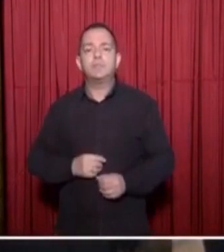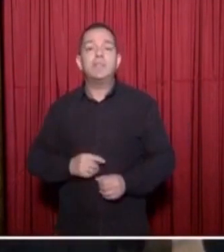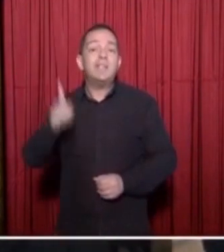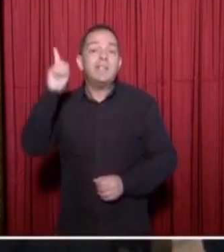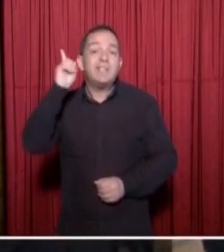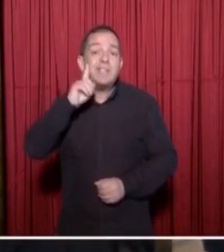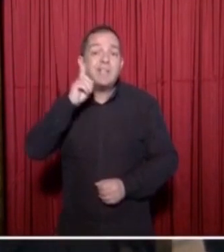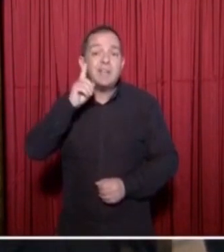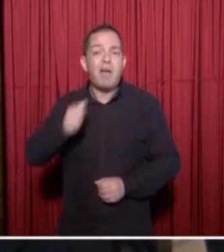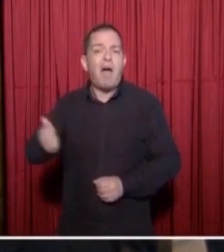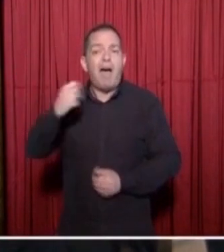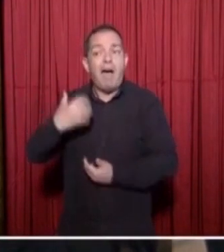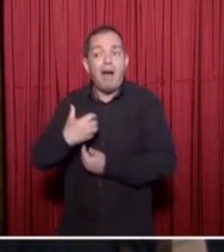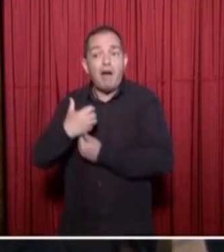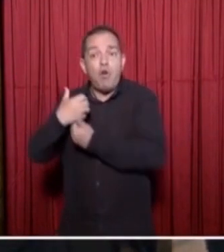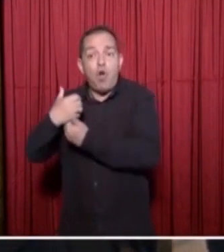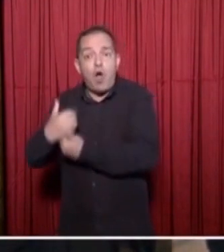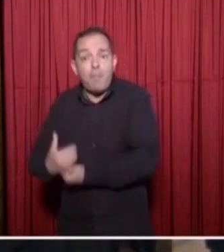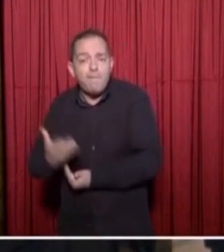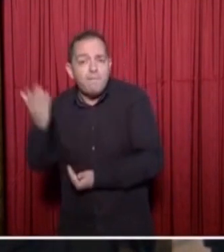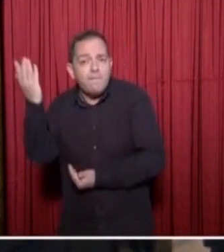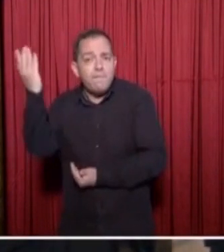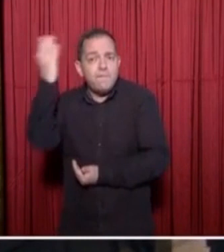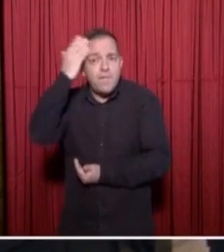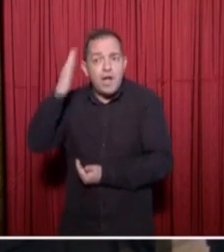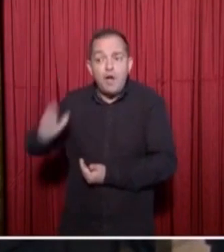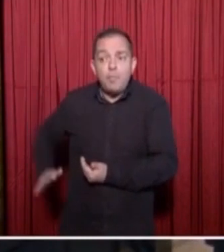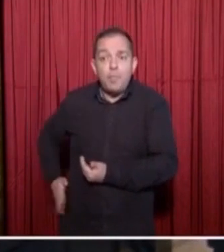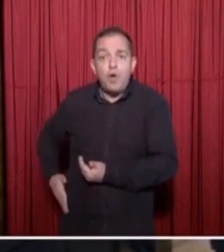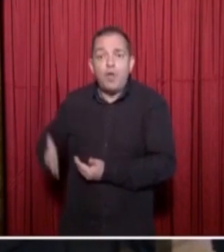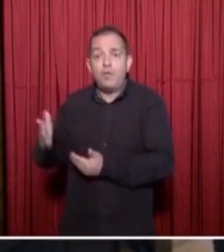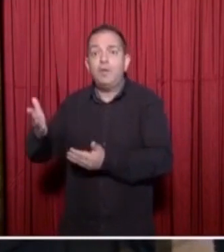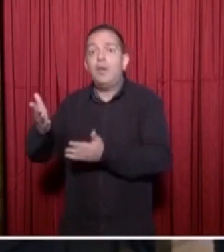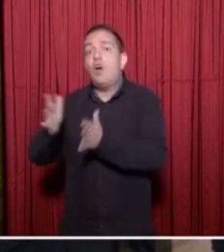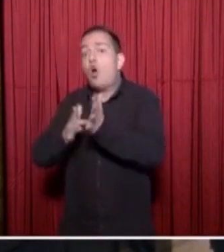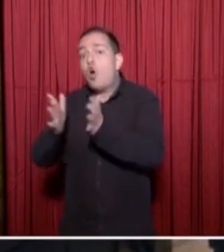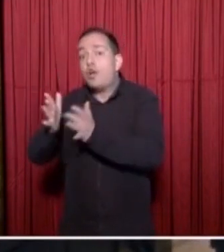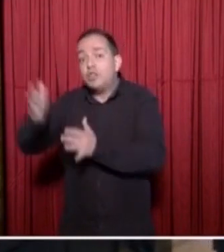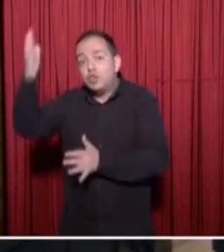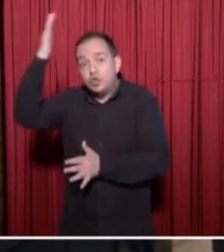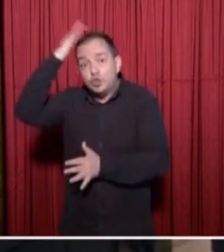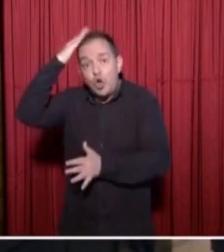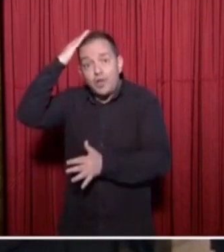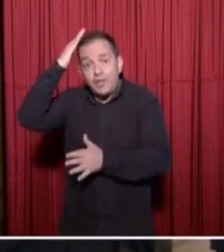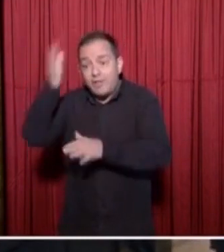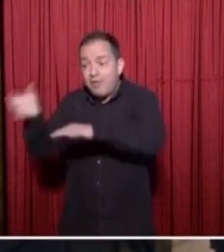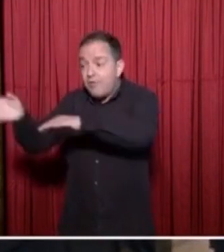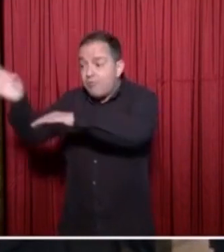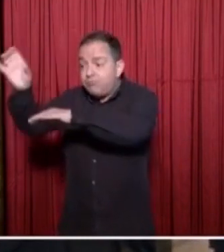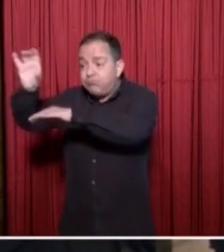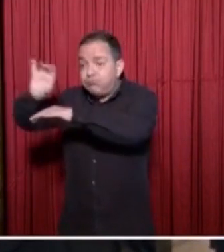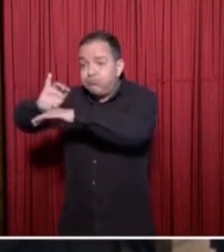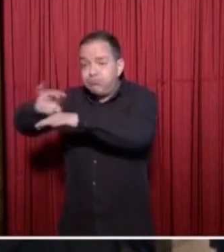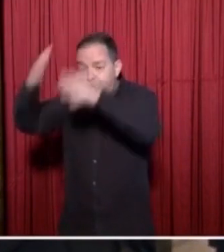αγίνει ημίρων εντυπών, δεσποτική και θεία θρηκτή κορυφή,